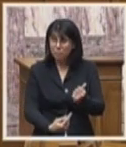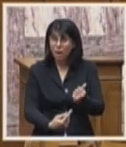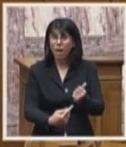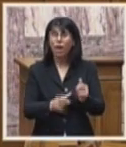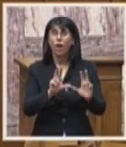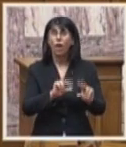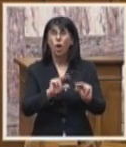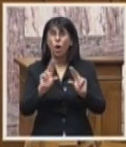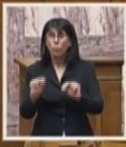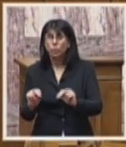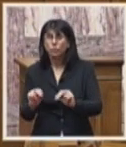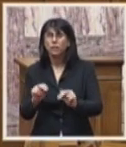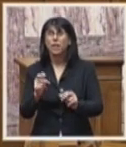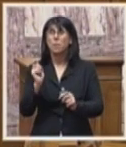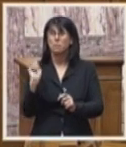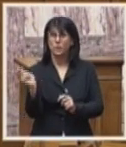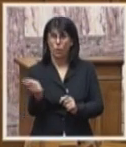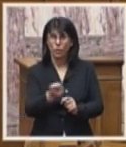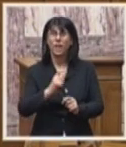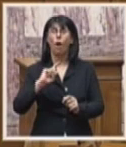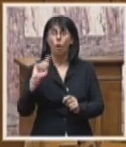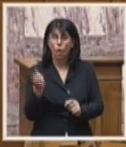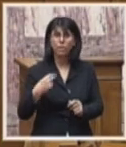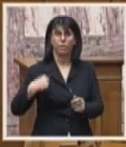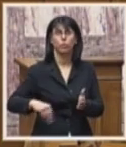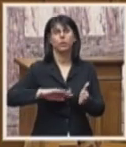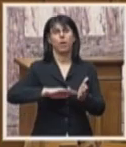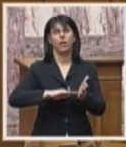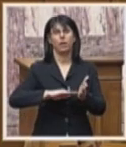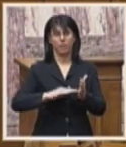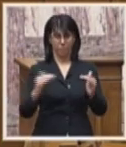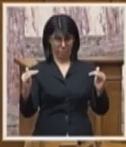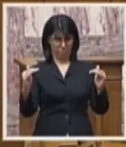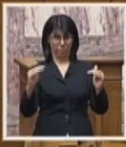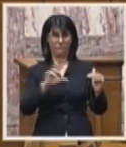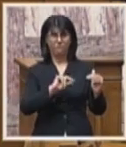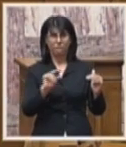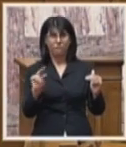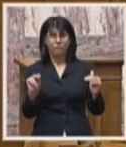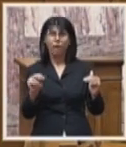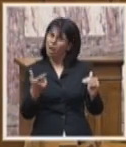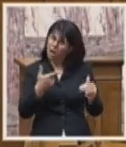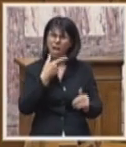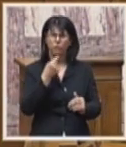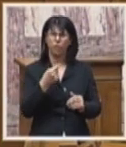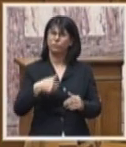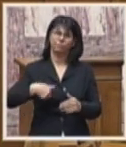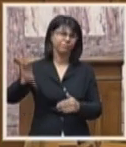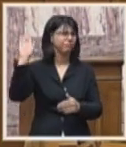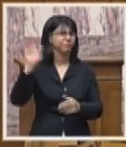ολόκληρη η μισθοδοσία όλων των δημοσίων υπαλλήλων. Πολύ εύκολα λοιπόν να φύγουμε, να πούμε